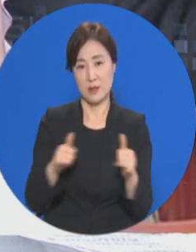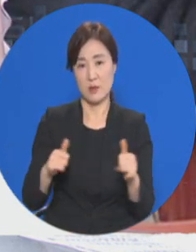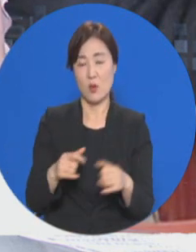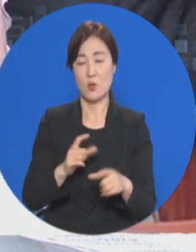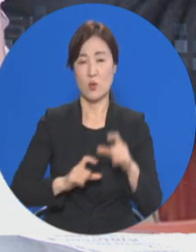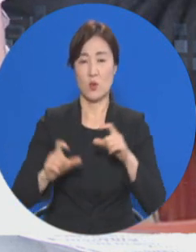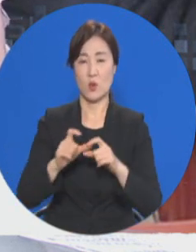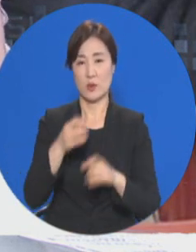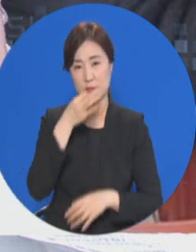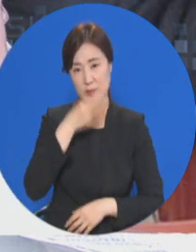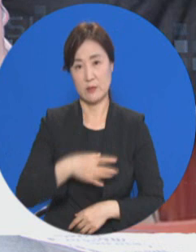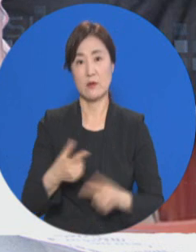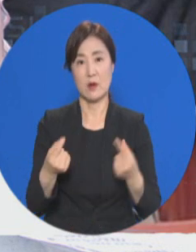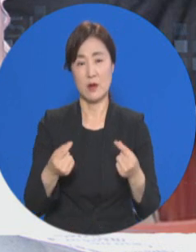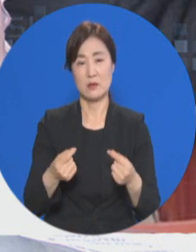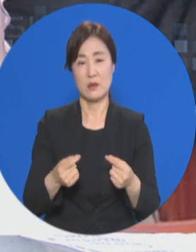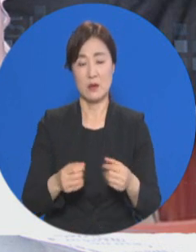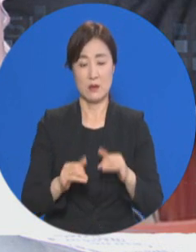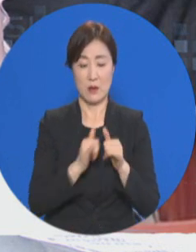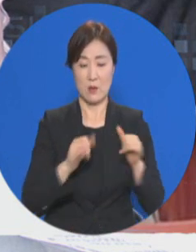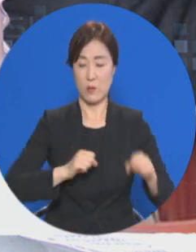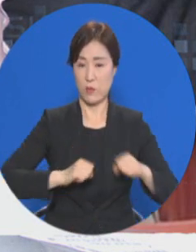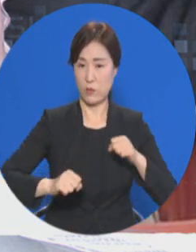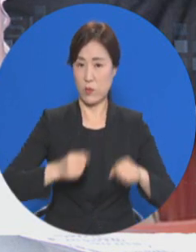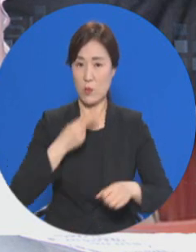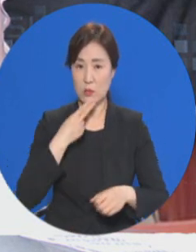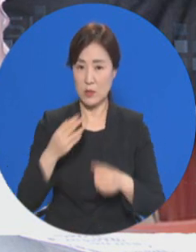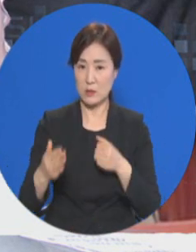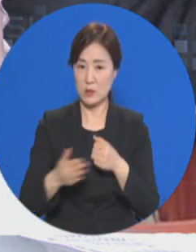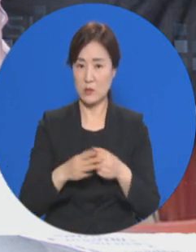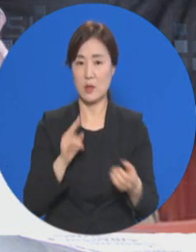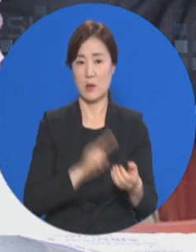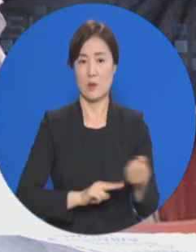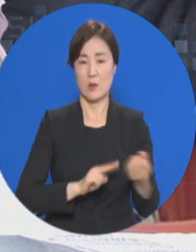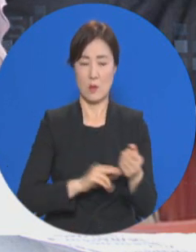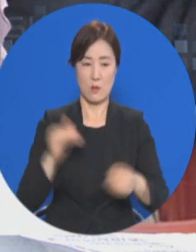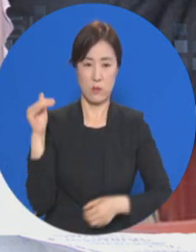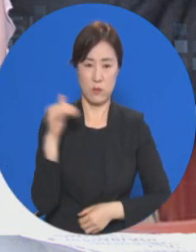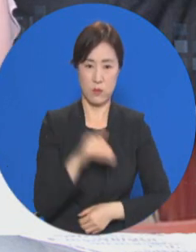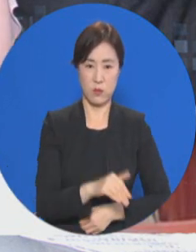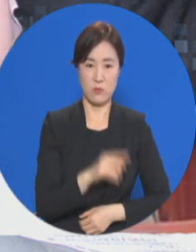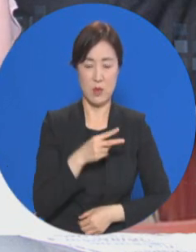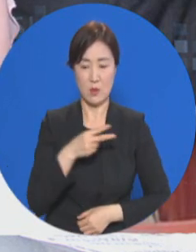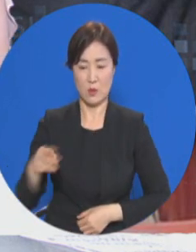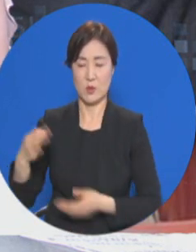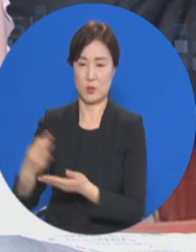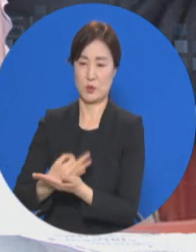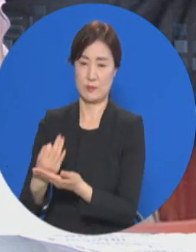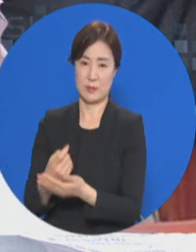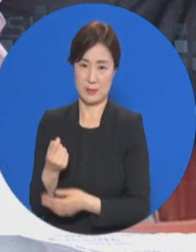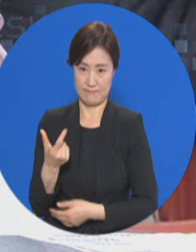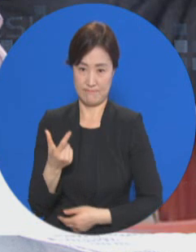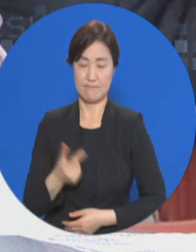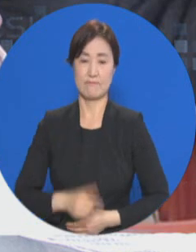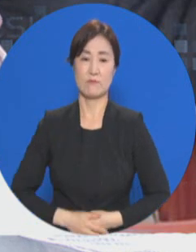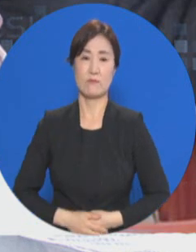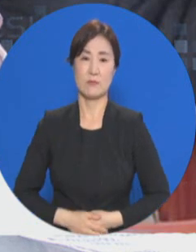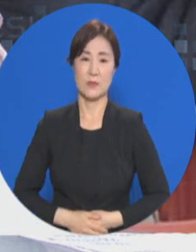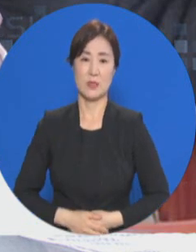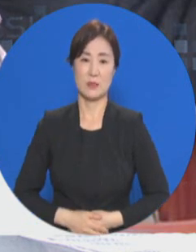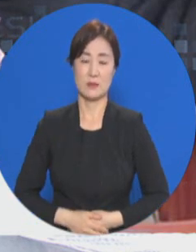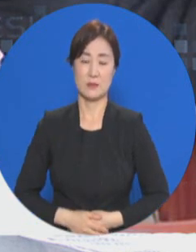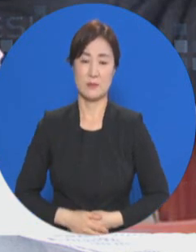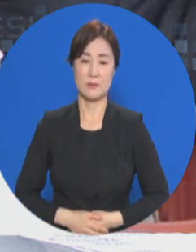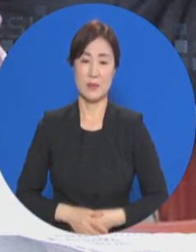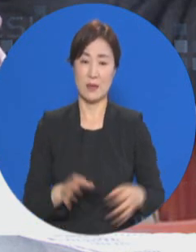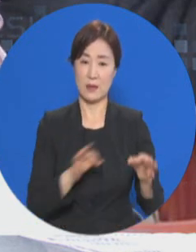네, 사람들이 움직이지 않으니까 네. 매출이 걷잡을 수 없이 떨어진다고 하네요. 네. 곧바로 수익과 연결되고요. 네, 그런데 이제 이분들을